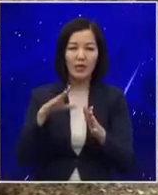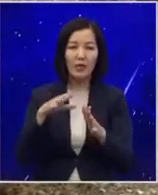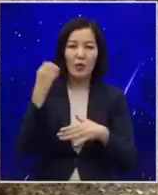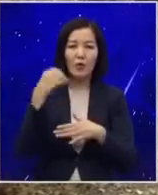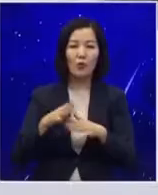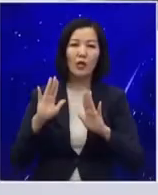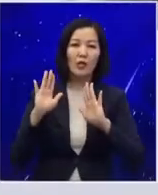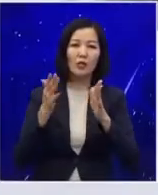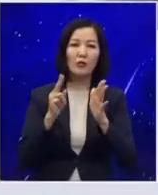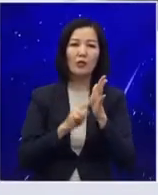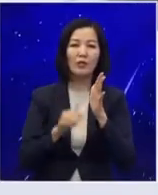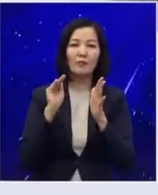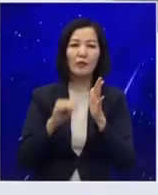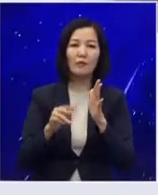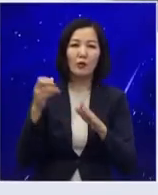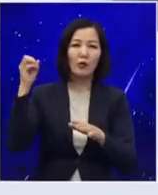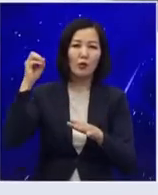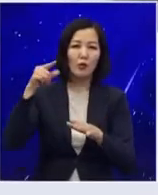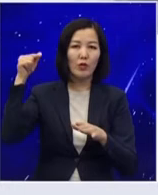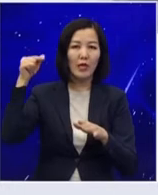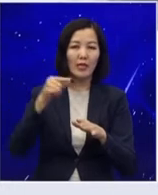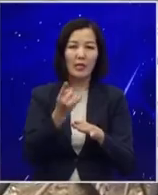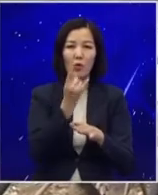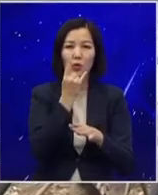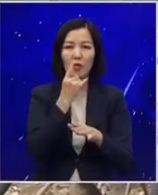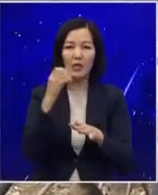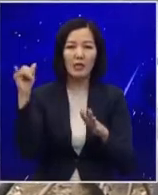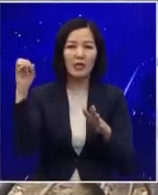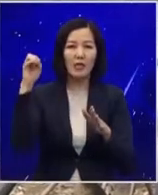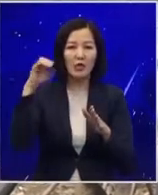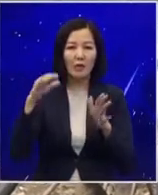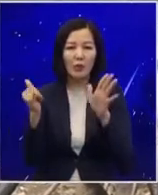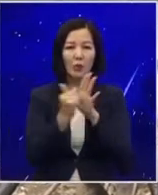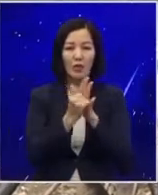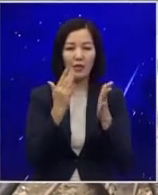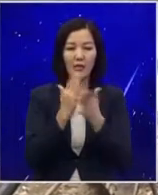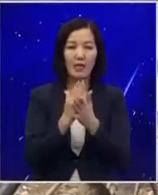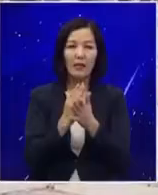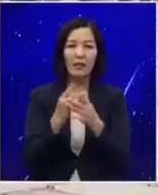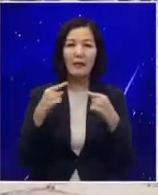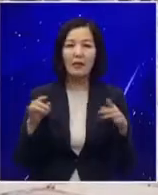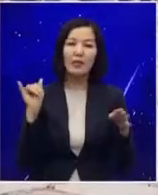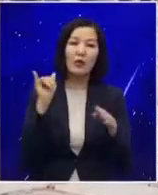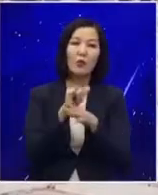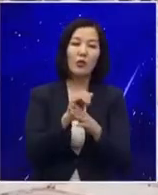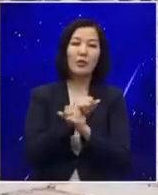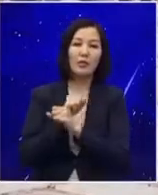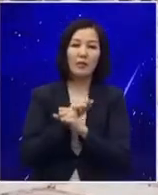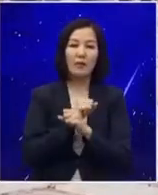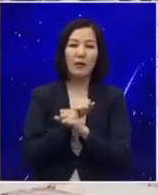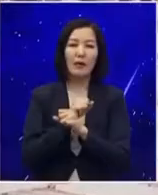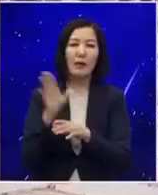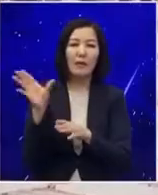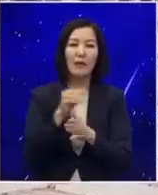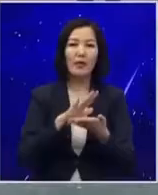бойына 70-ке жуық күн энергиясымен қуатталатын шамдар орнатылған. Тұрғындар мен басқа өңірден келген қонақтардың демалып, тынығуына